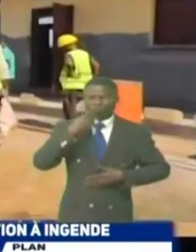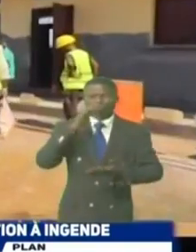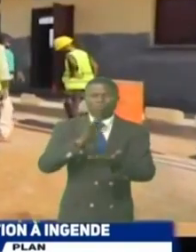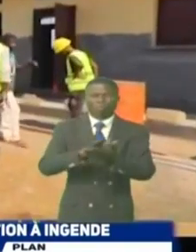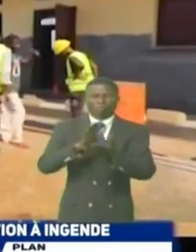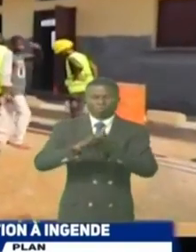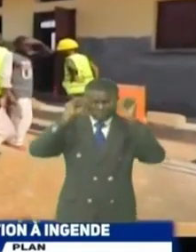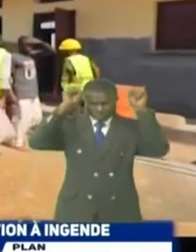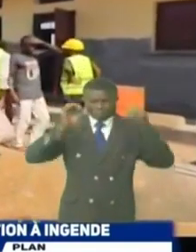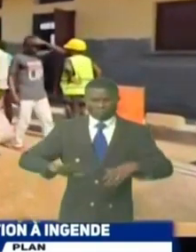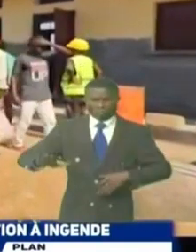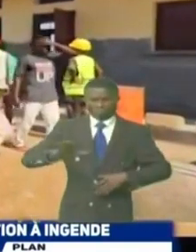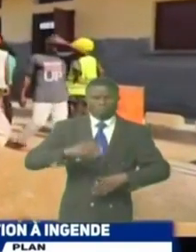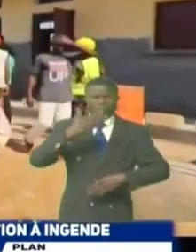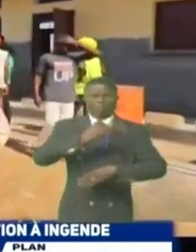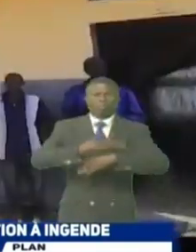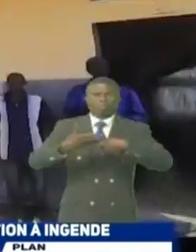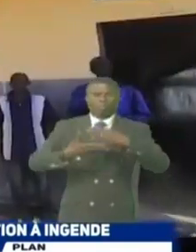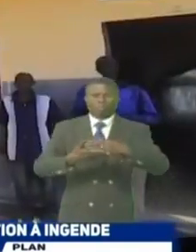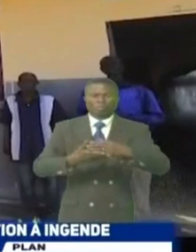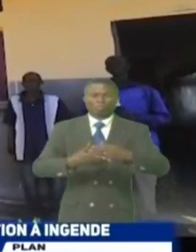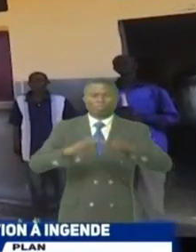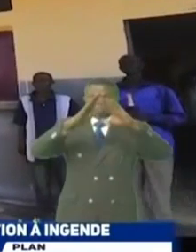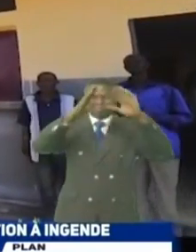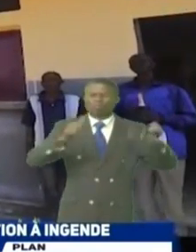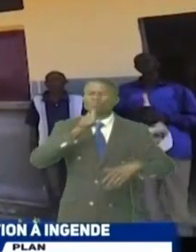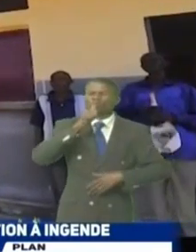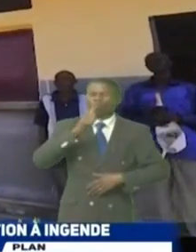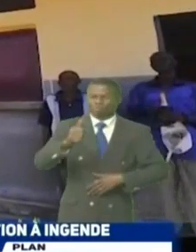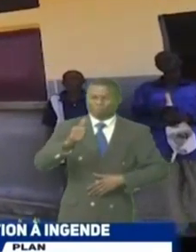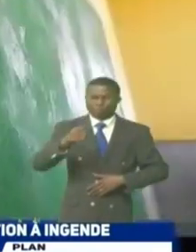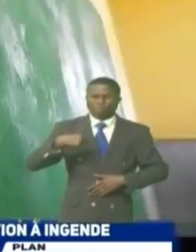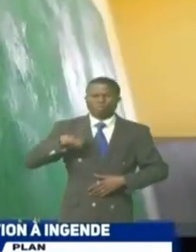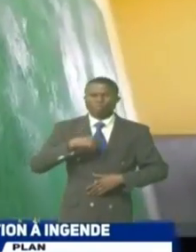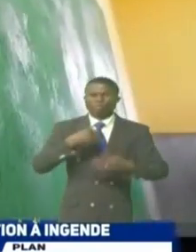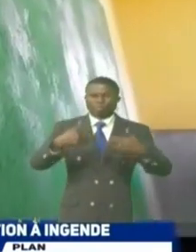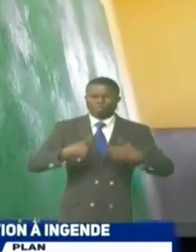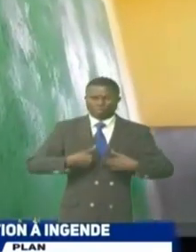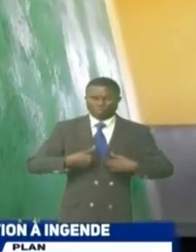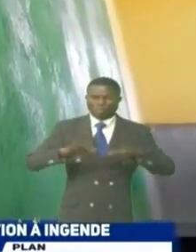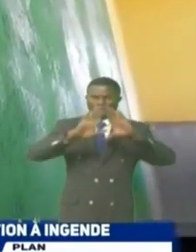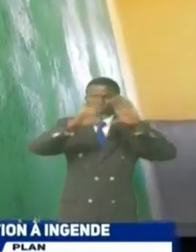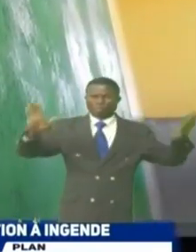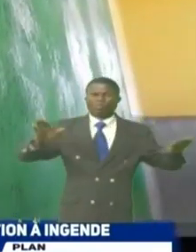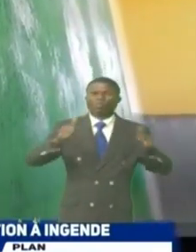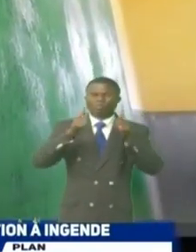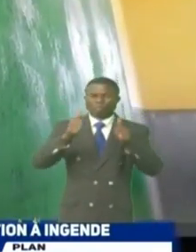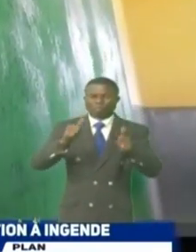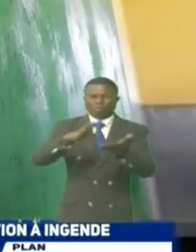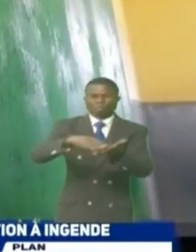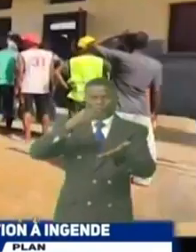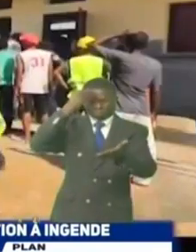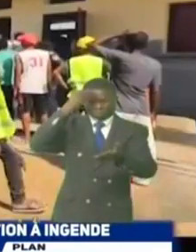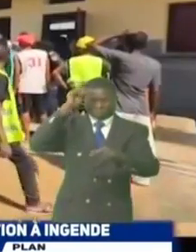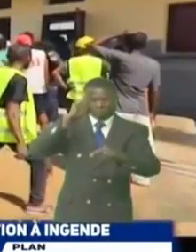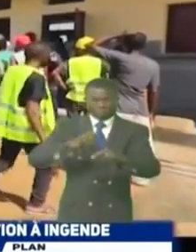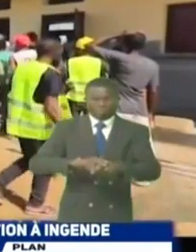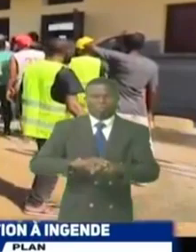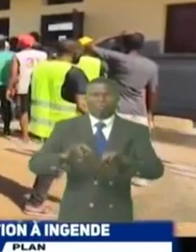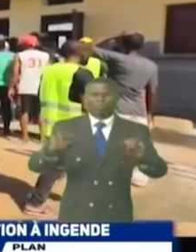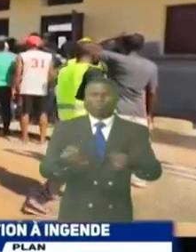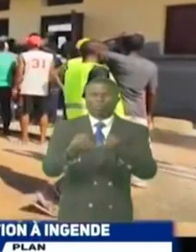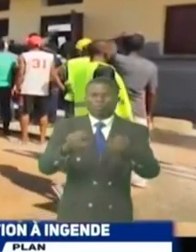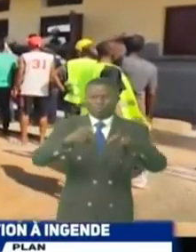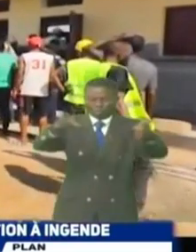chef de l'État pour avoir construit des bons bâtiments. Nous avons de bons tableaux, les élèves peuvent bien jouer à